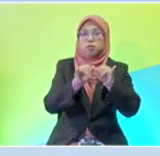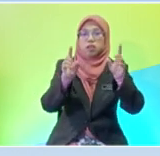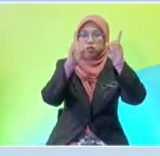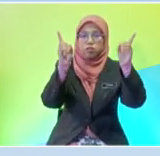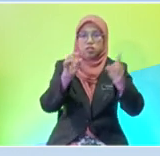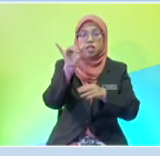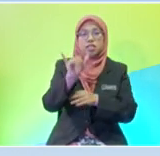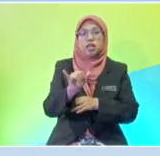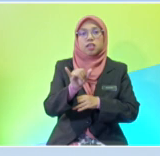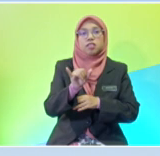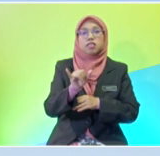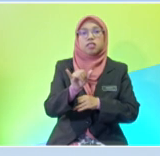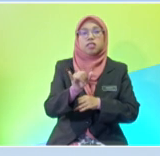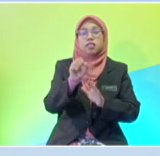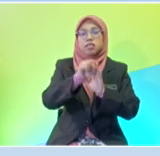seimbang